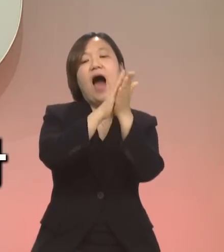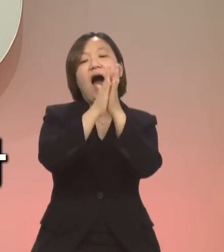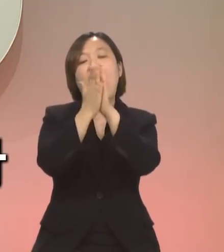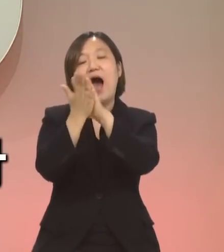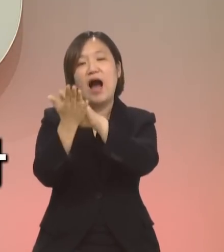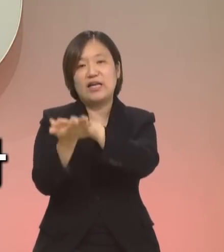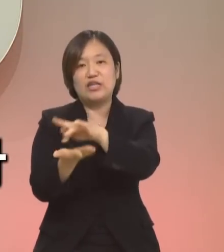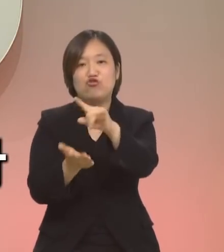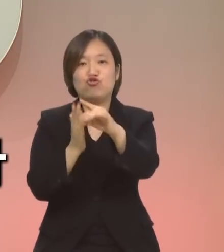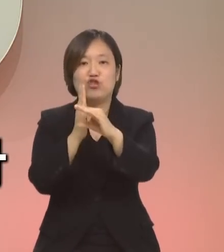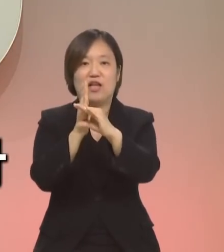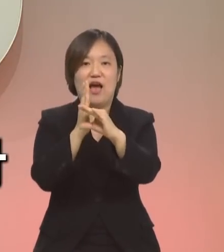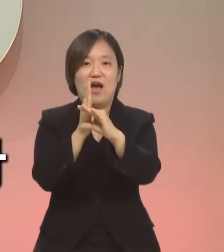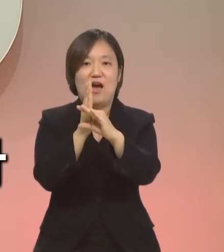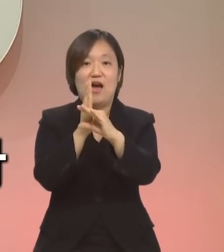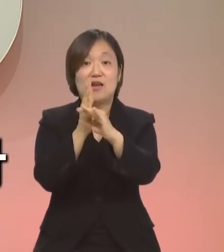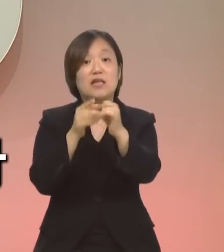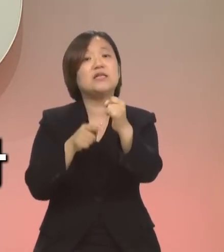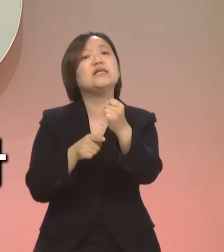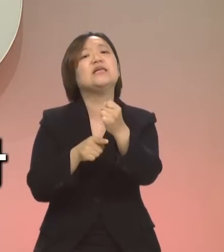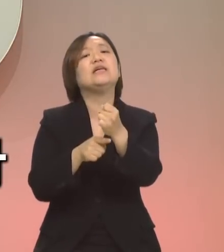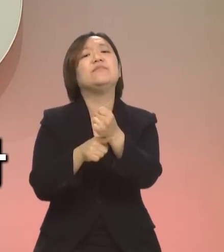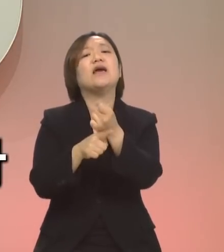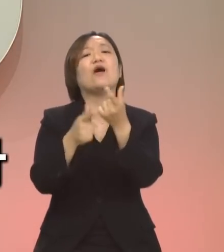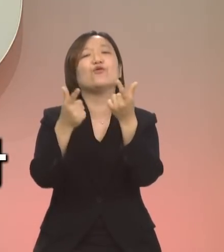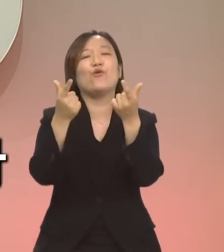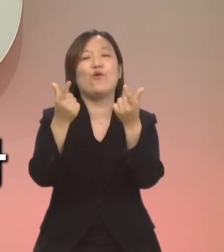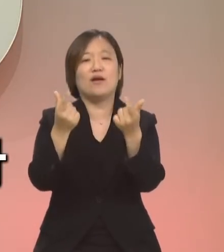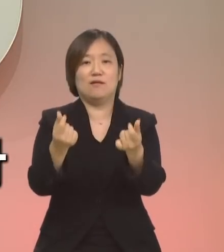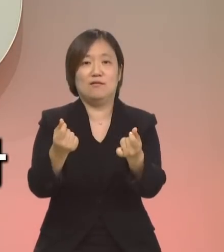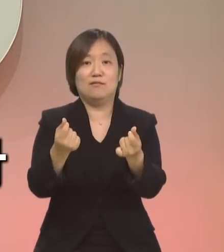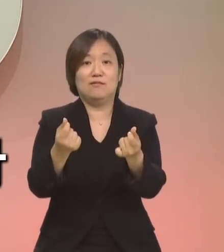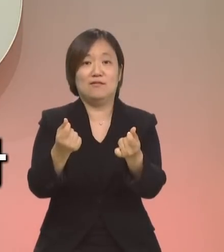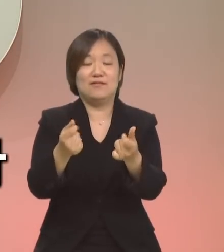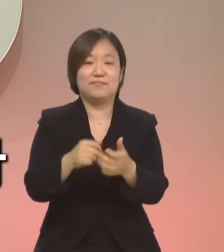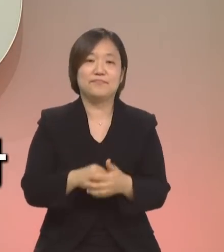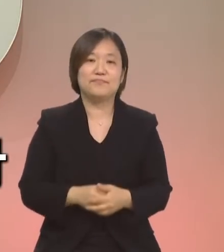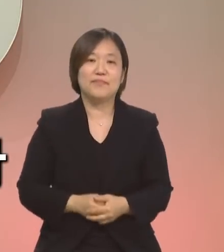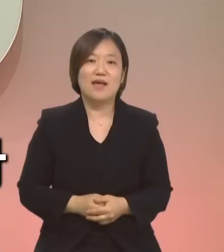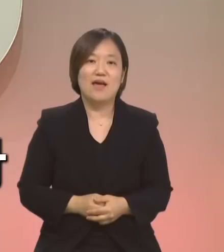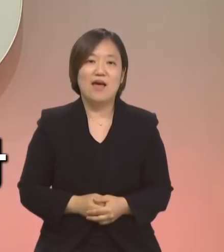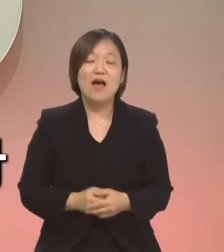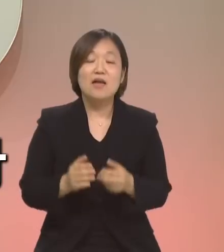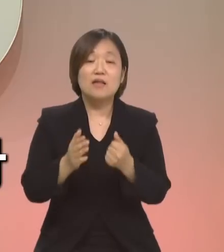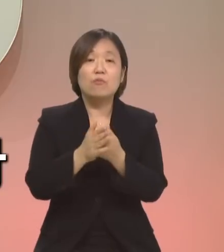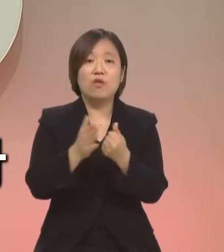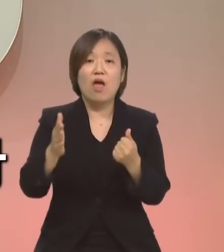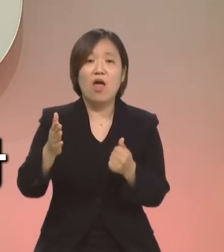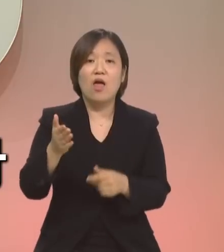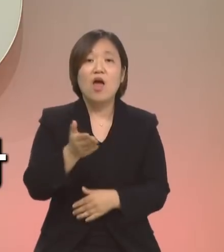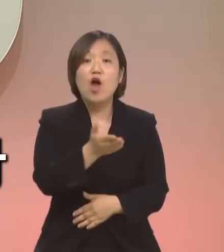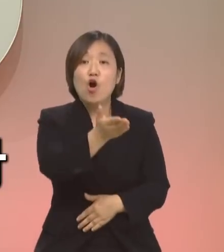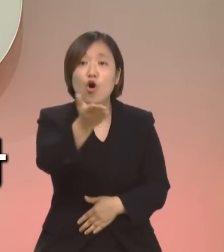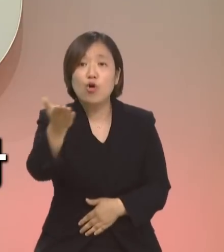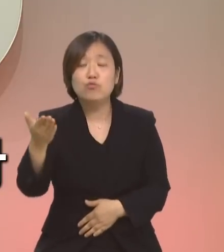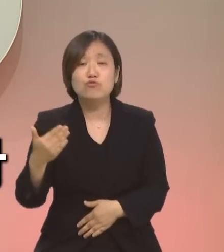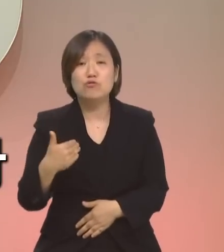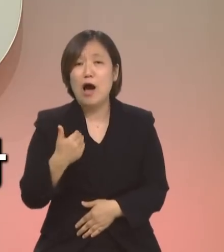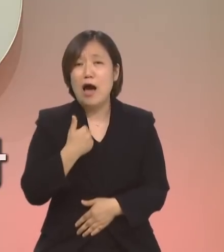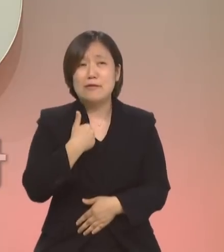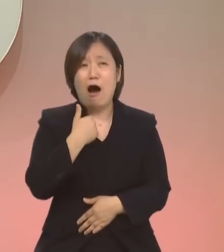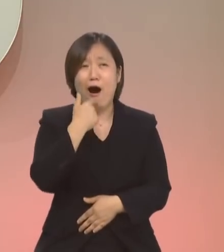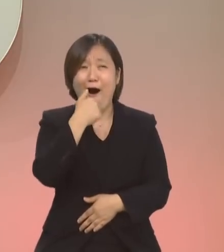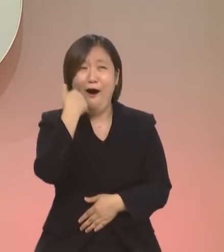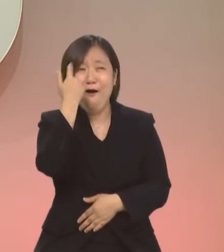나가고 있다라는 그런 의미가 되겠습니다 그래서 여러분 뭐 나 관상